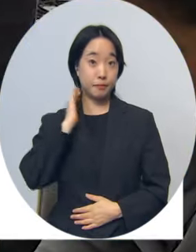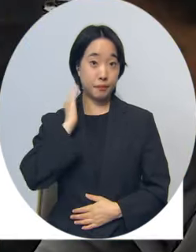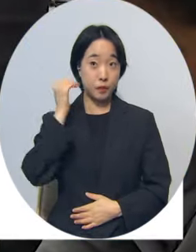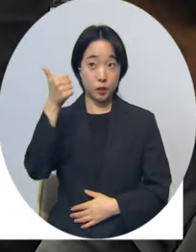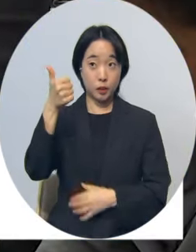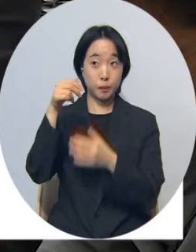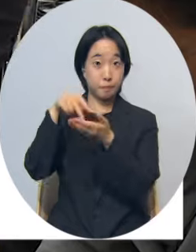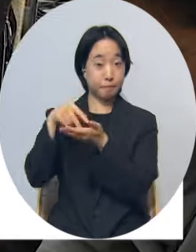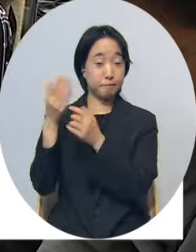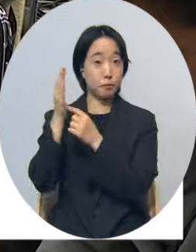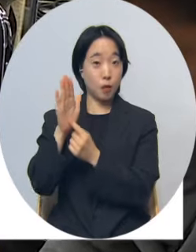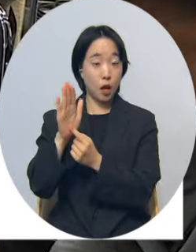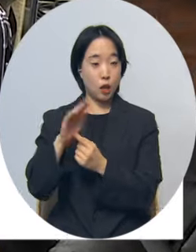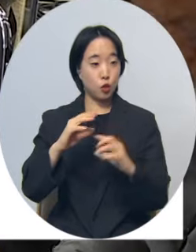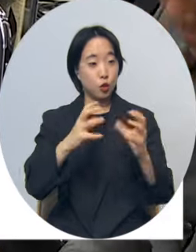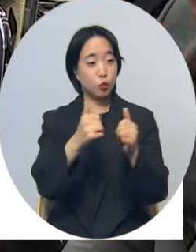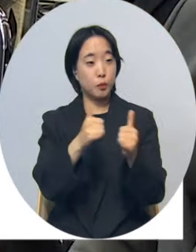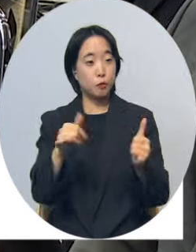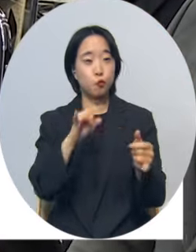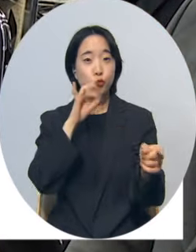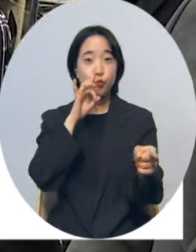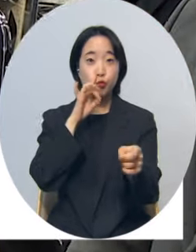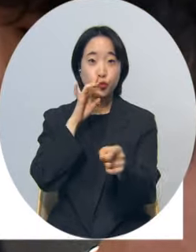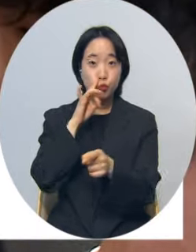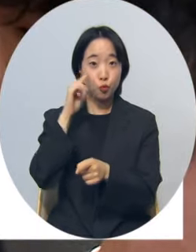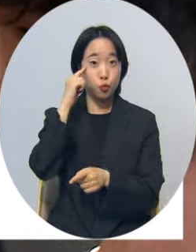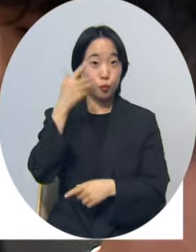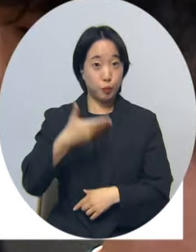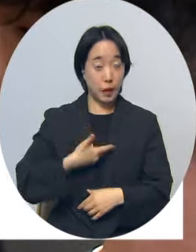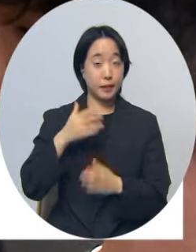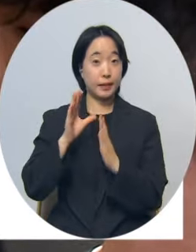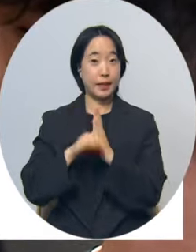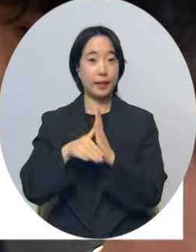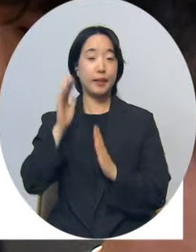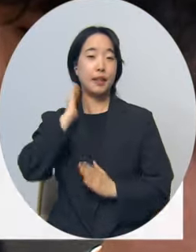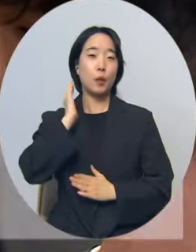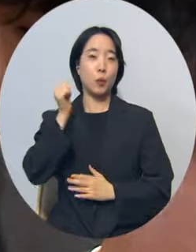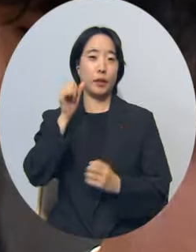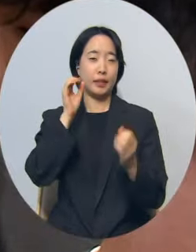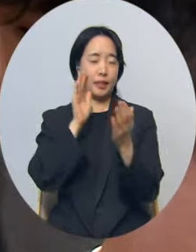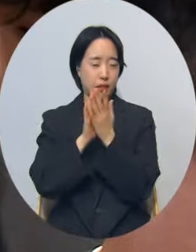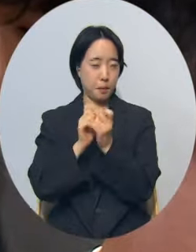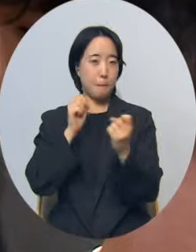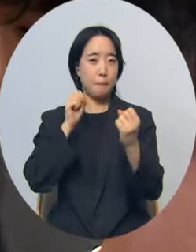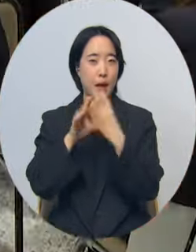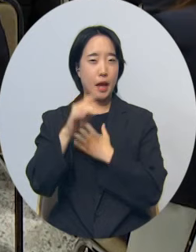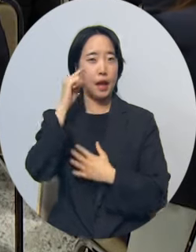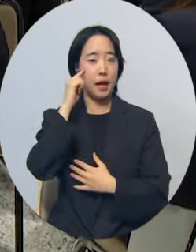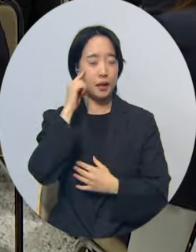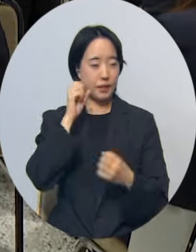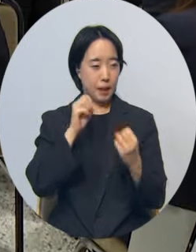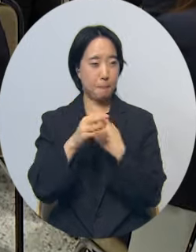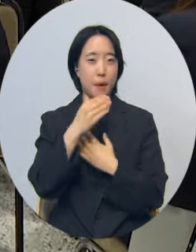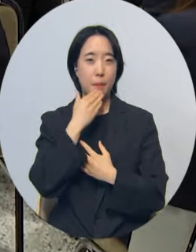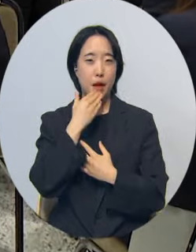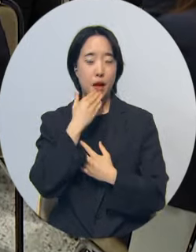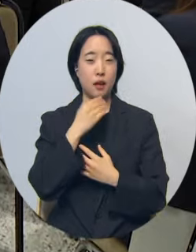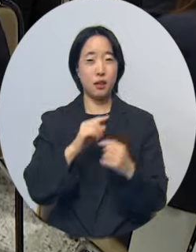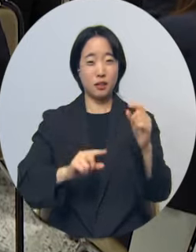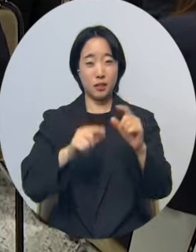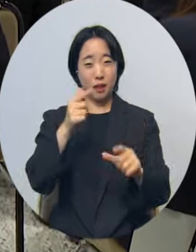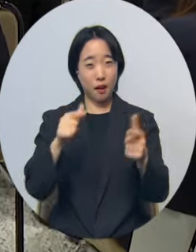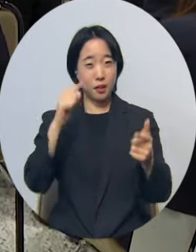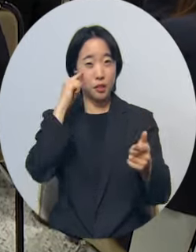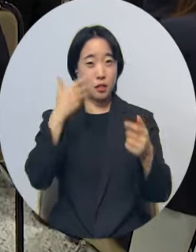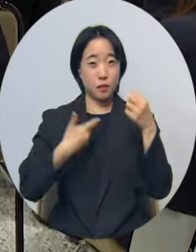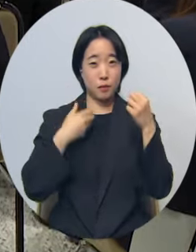관계자는 국민들이 궁금해하는 부분을 대통령이 기자회견을 통해 답할 거라며 주제와 상관없이 현안에 대해 최대한 많은 질문을